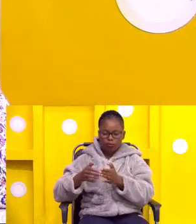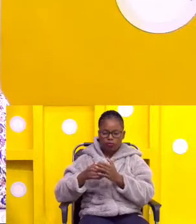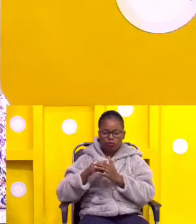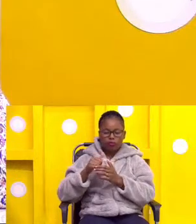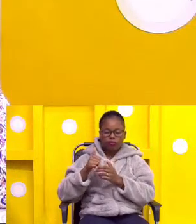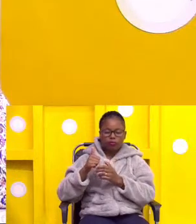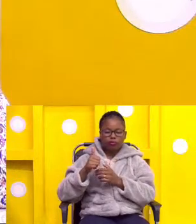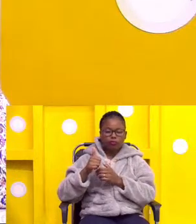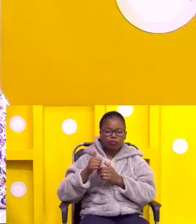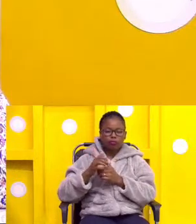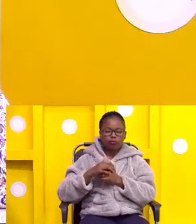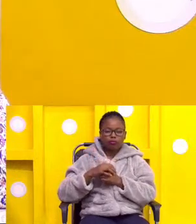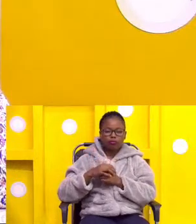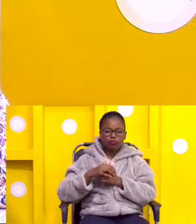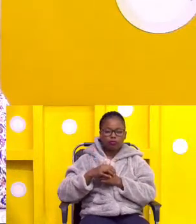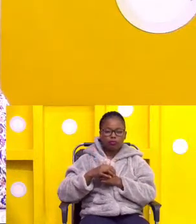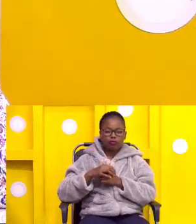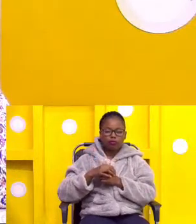Bwana asifiye sana.